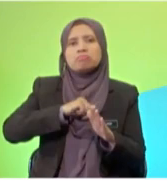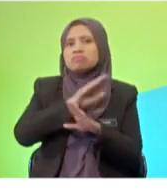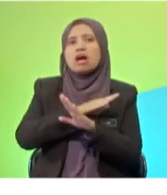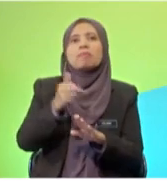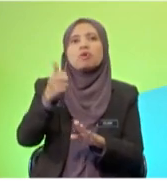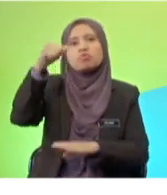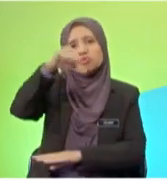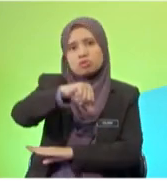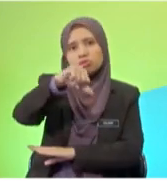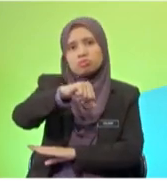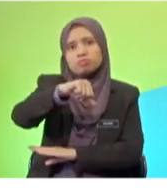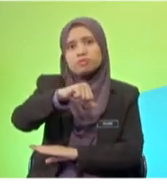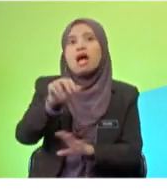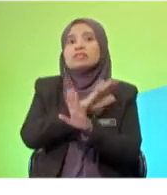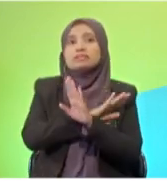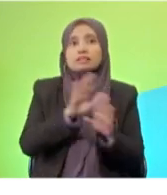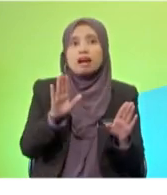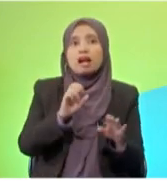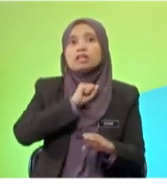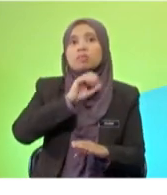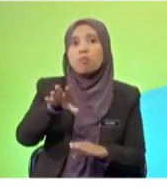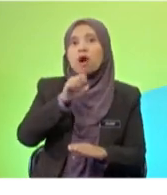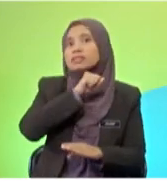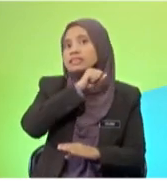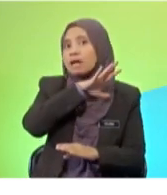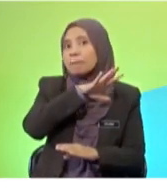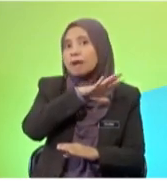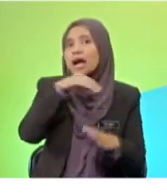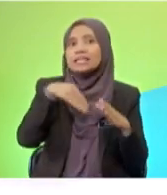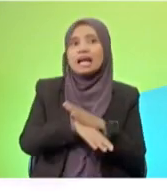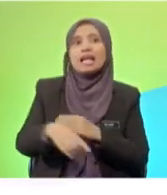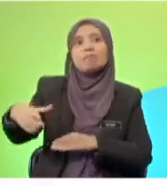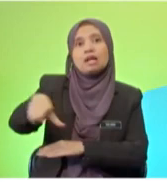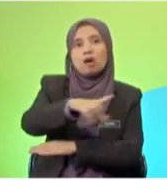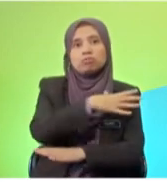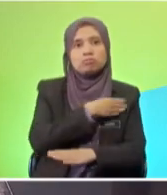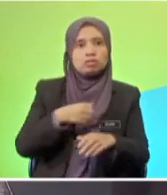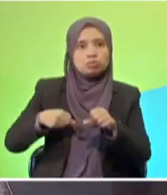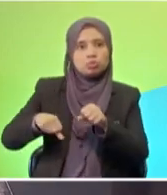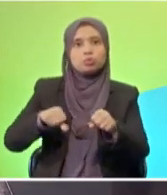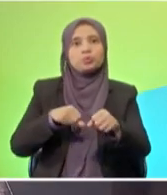yang utama Jangan buang sampah ke dalam laut dan sungai